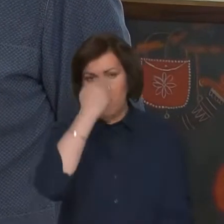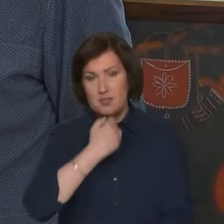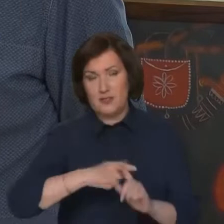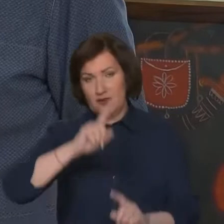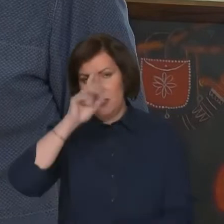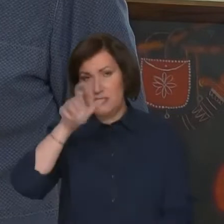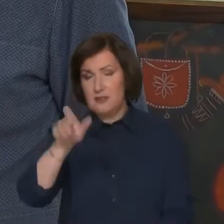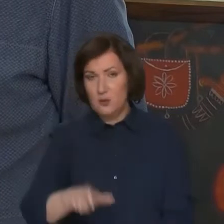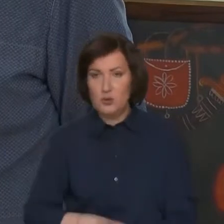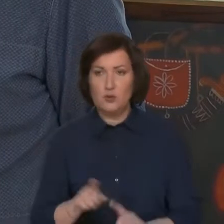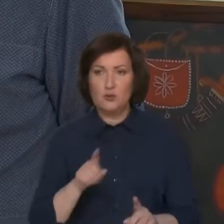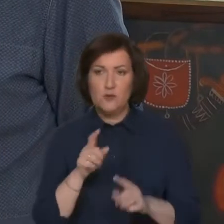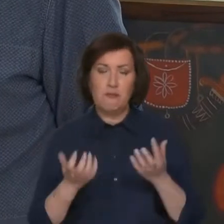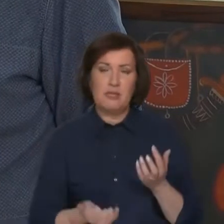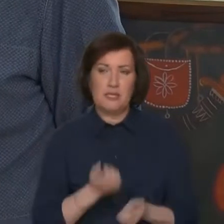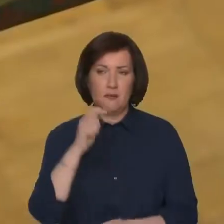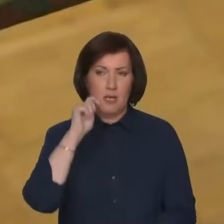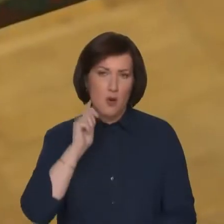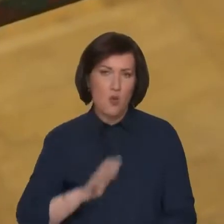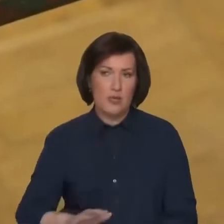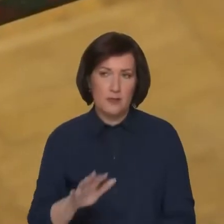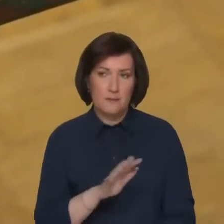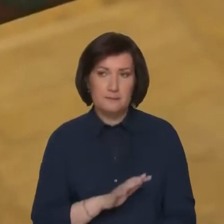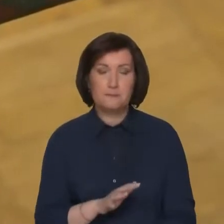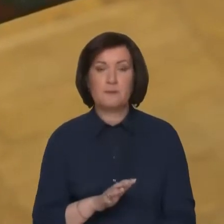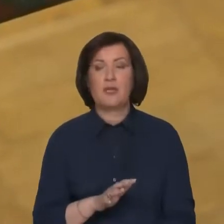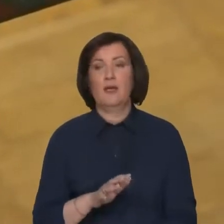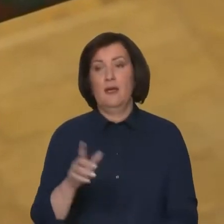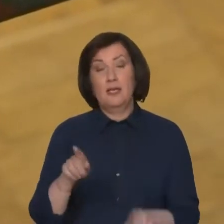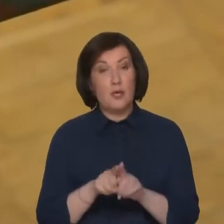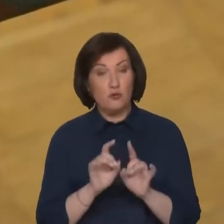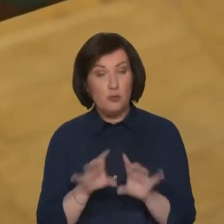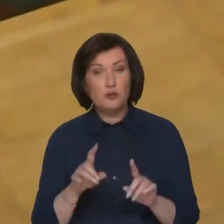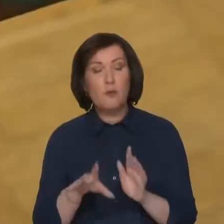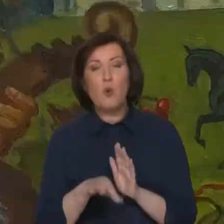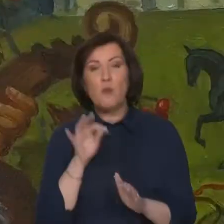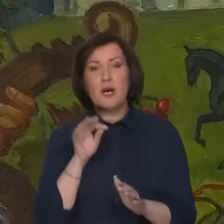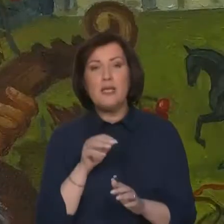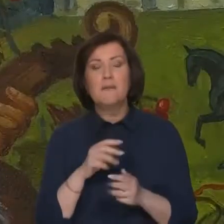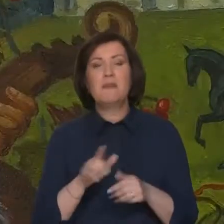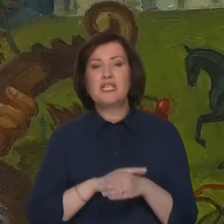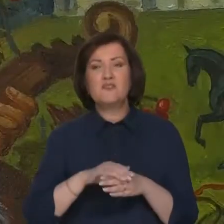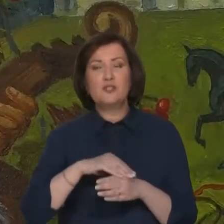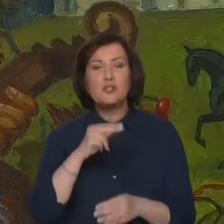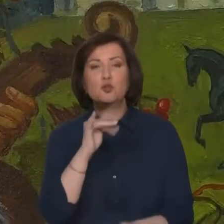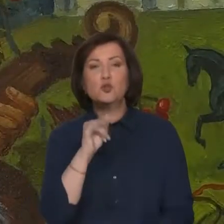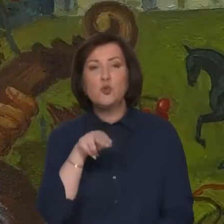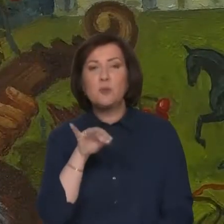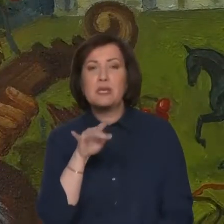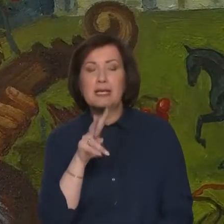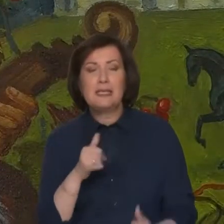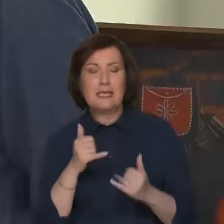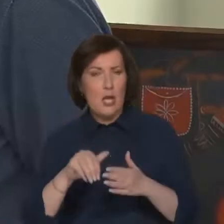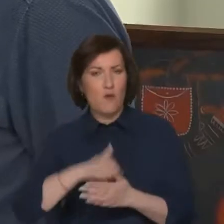вірній людині за те, що вона підтримала Україну. Андрій Лісовий також пояснив, чому обрали саме прізвище Чуприна для